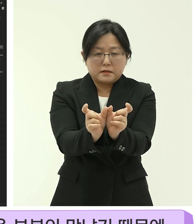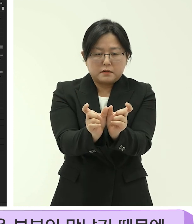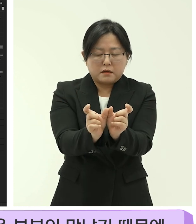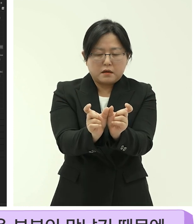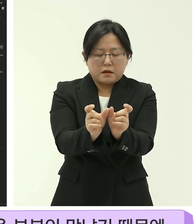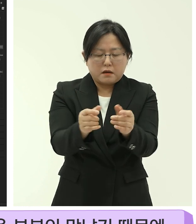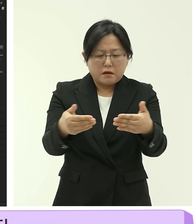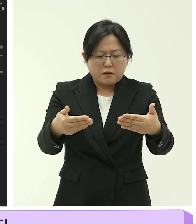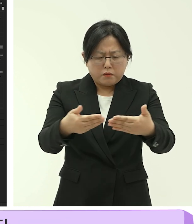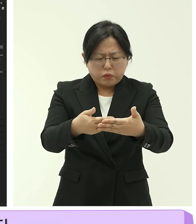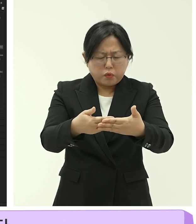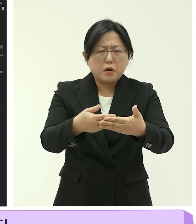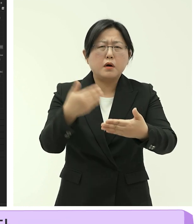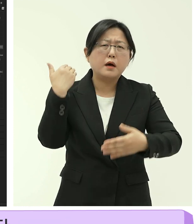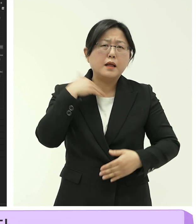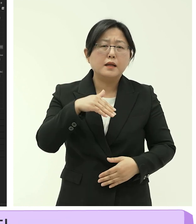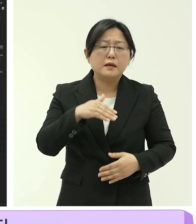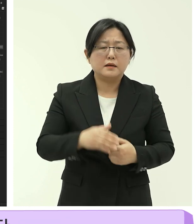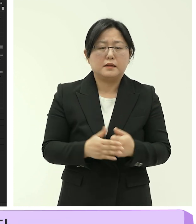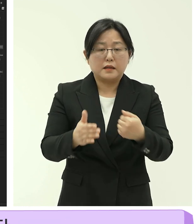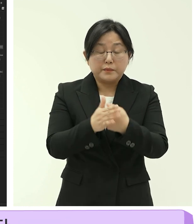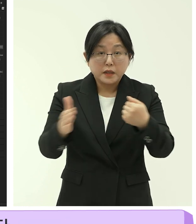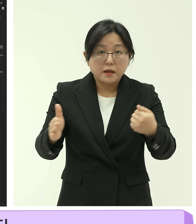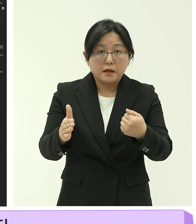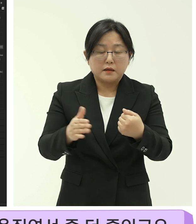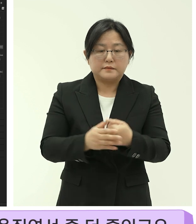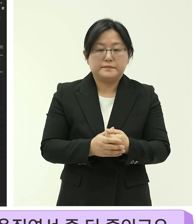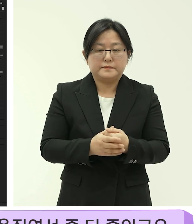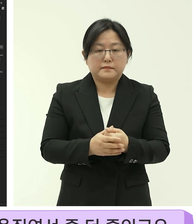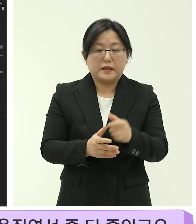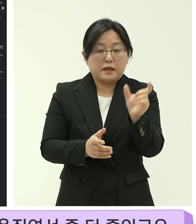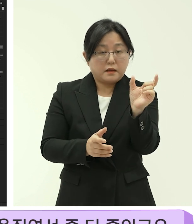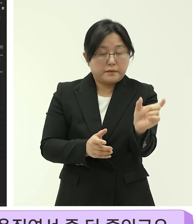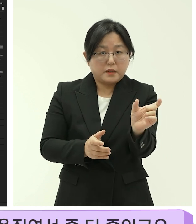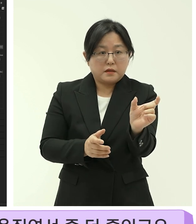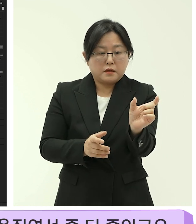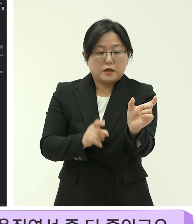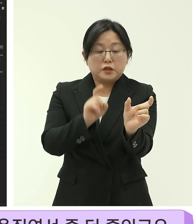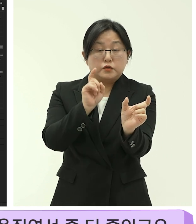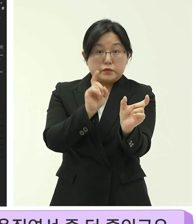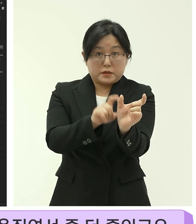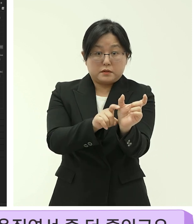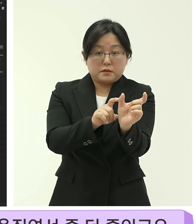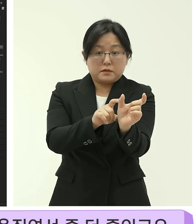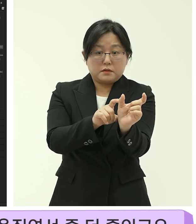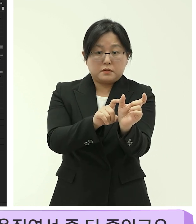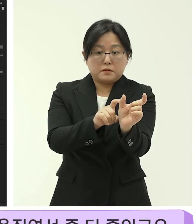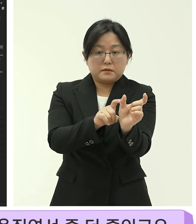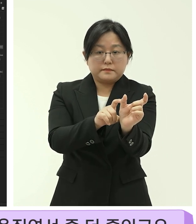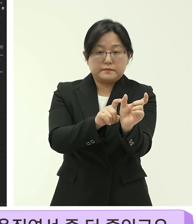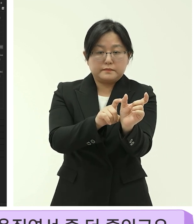만났기 때문에 서로 겹칠 부분이 없는 겁니다. 그렇기 때문에 앞 클립의